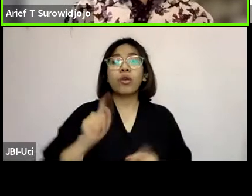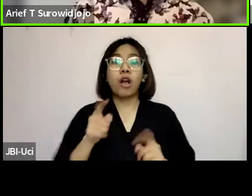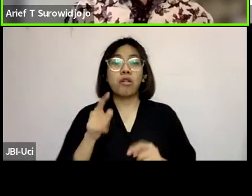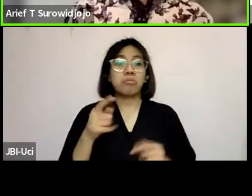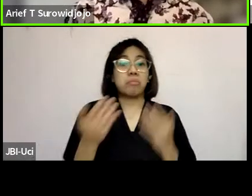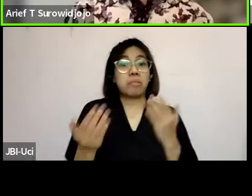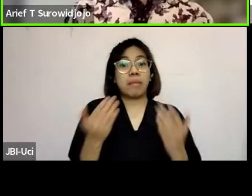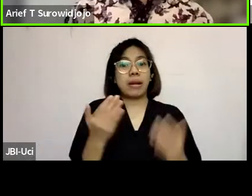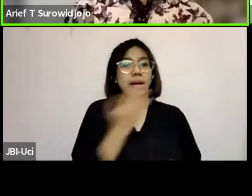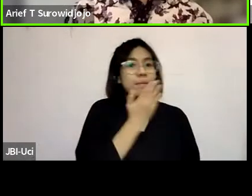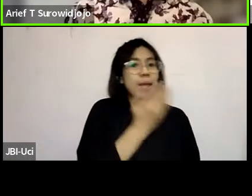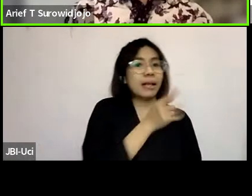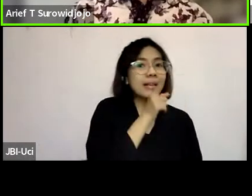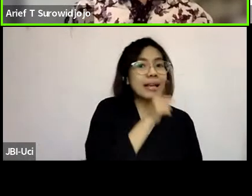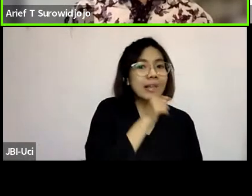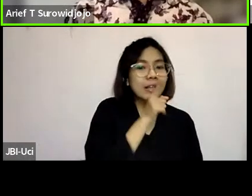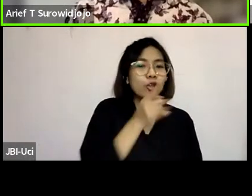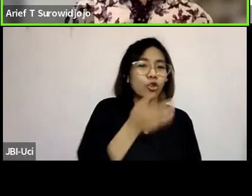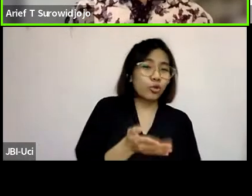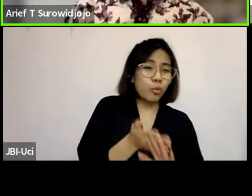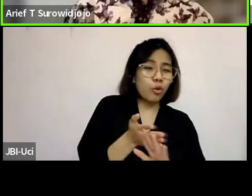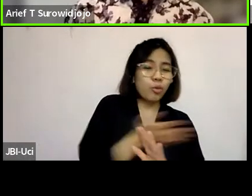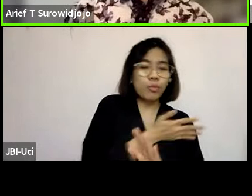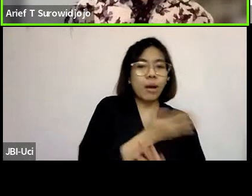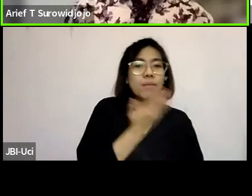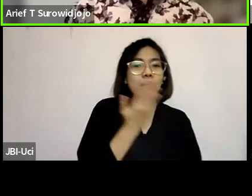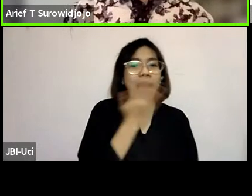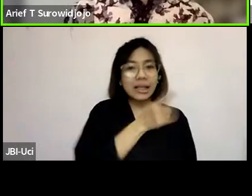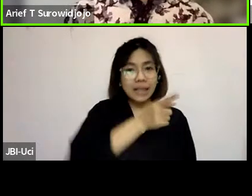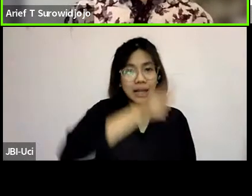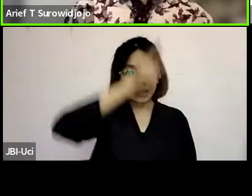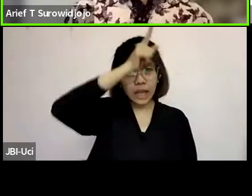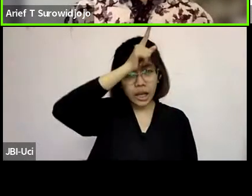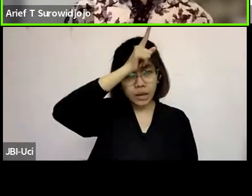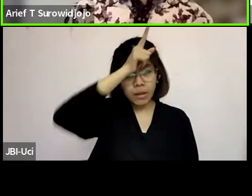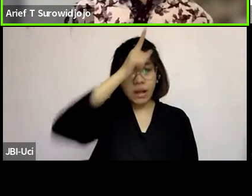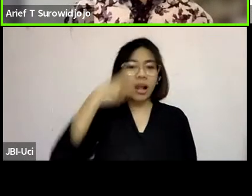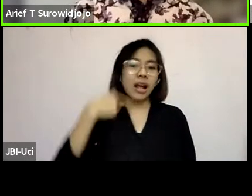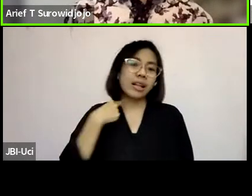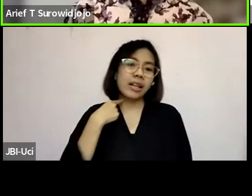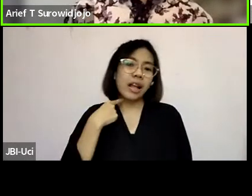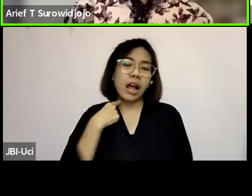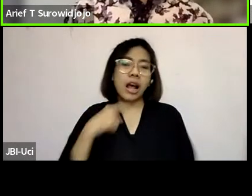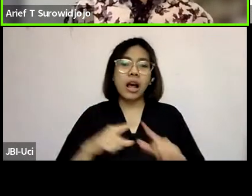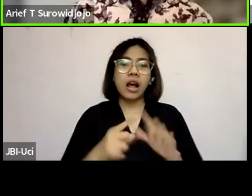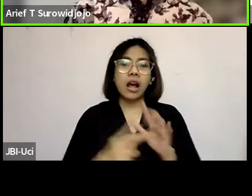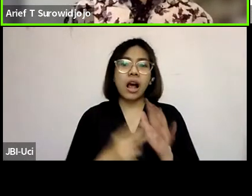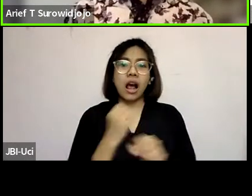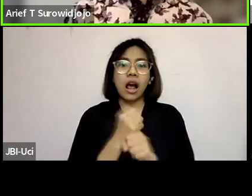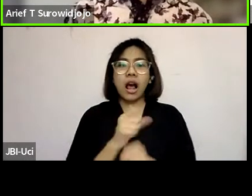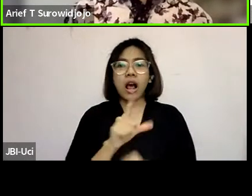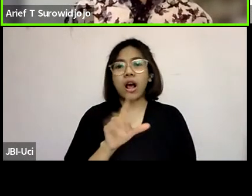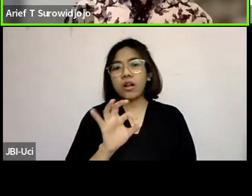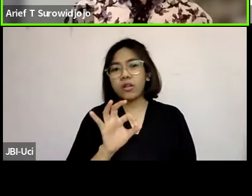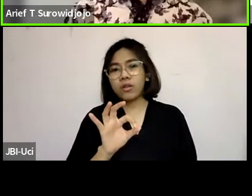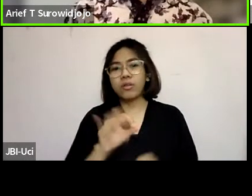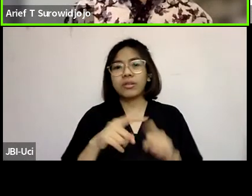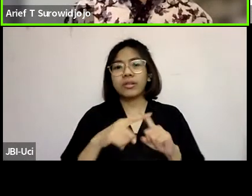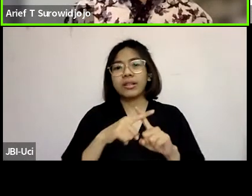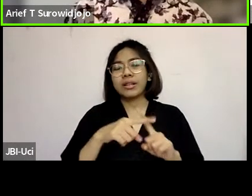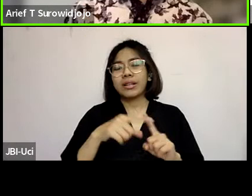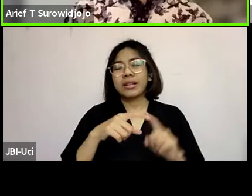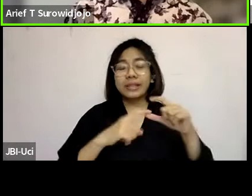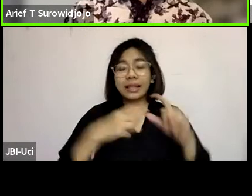Inggris misalnya yang mulanya bahasa Jerman bagian barat dengan dialek Anglo Vision dibawa oleh para imigran pingsan